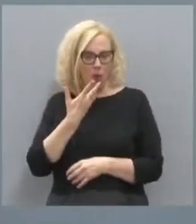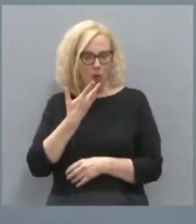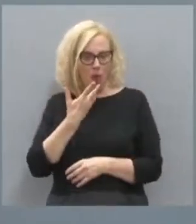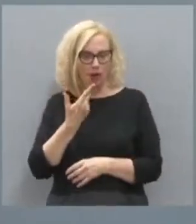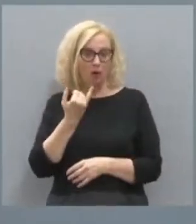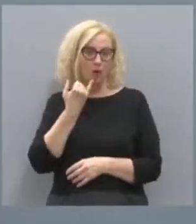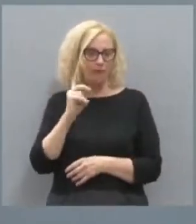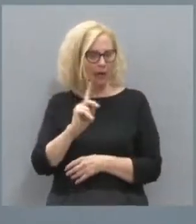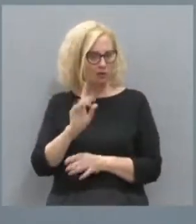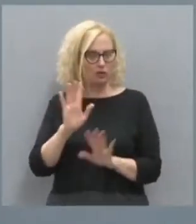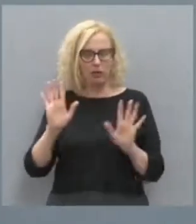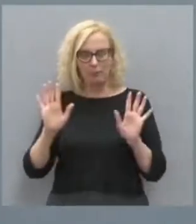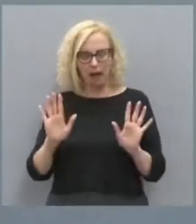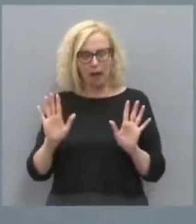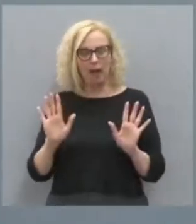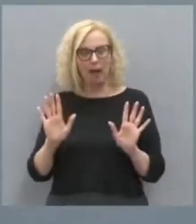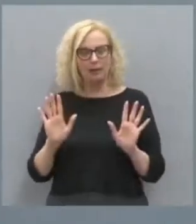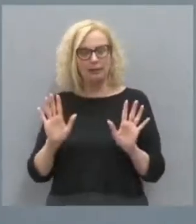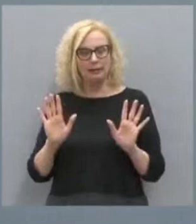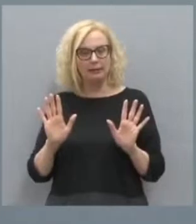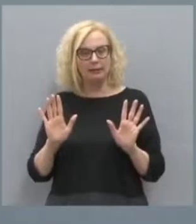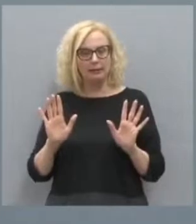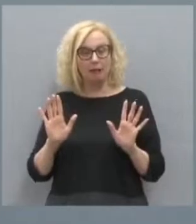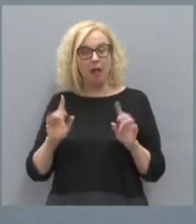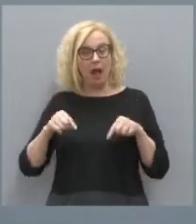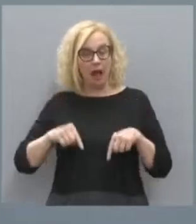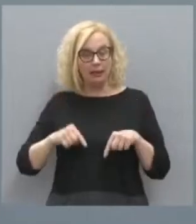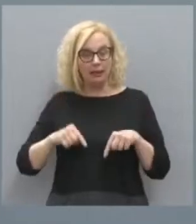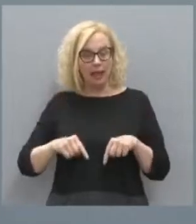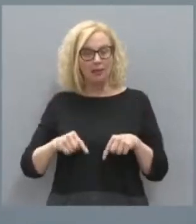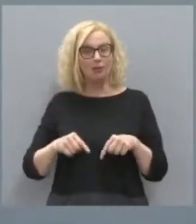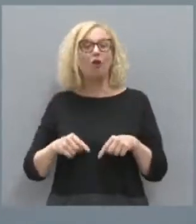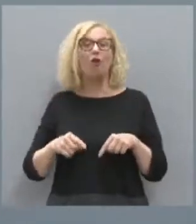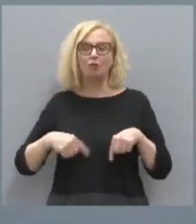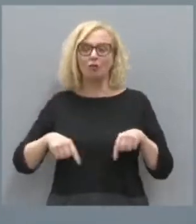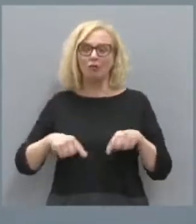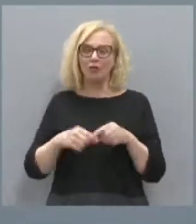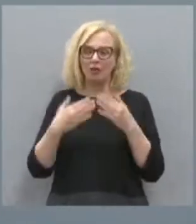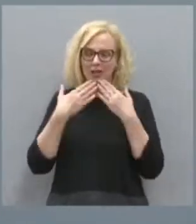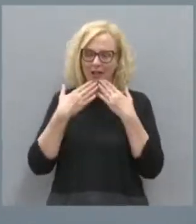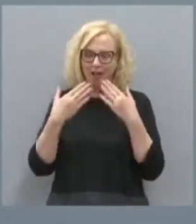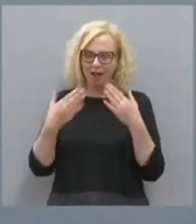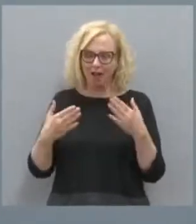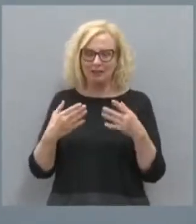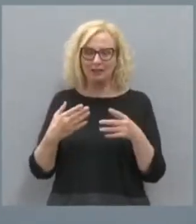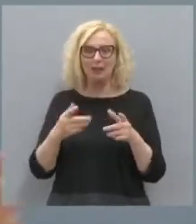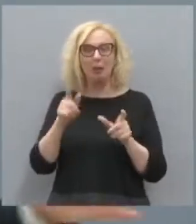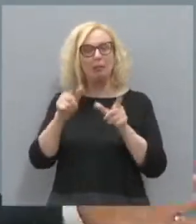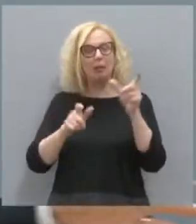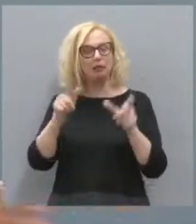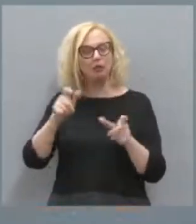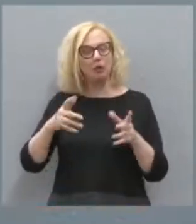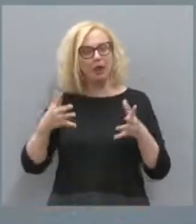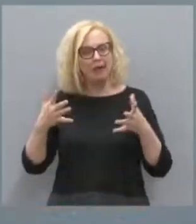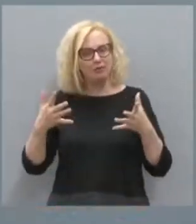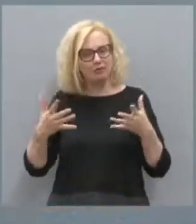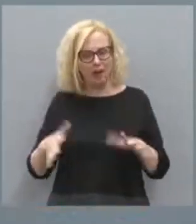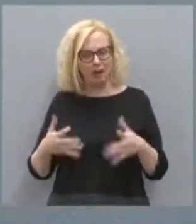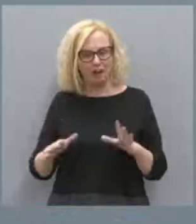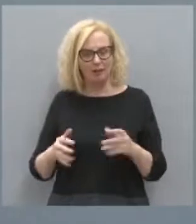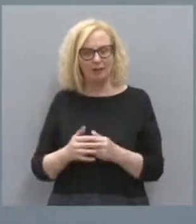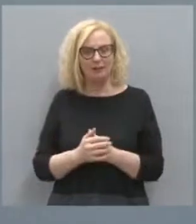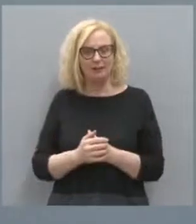quale fin da subito vanno ringraziati tutti coloro che hanno già dato poi l'assessore del segnana